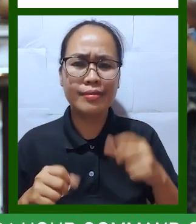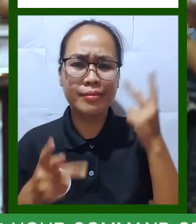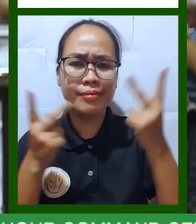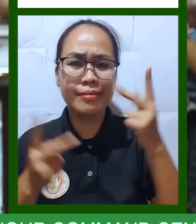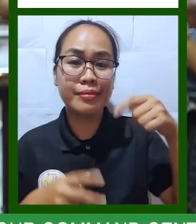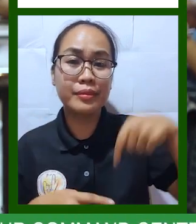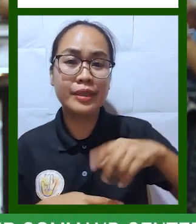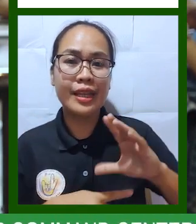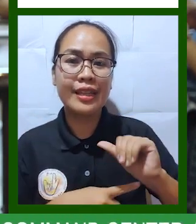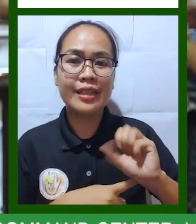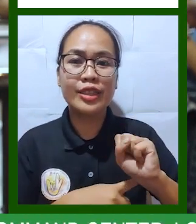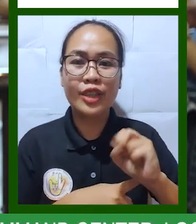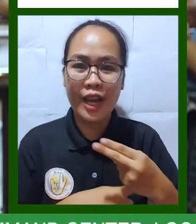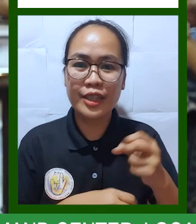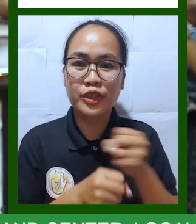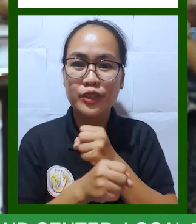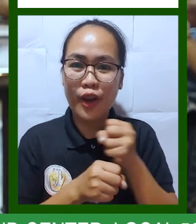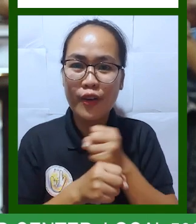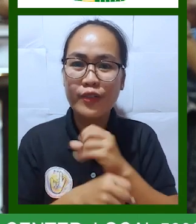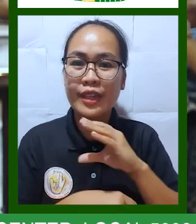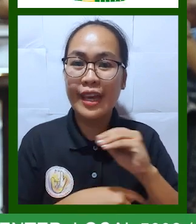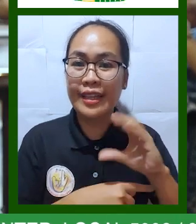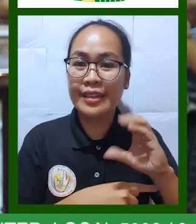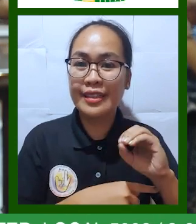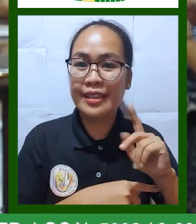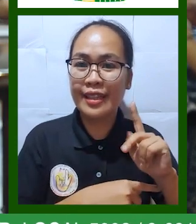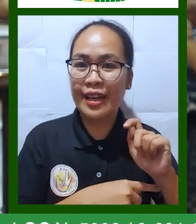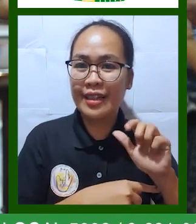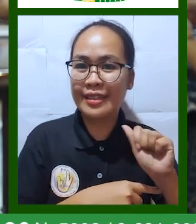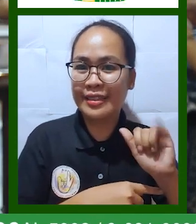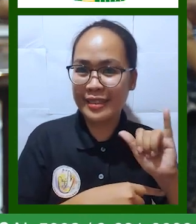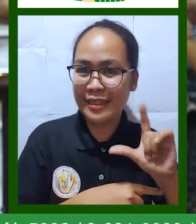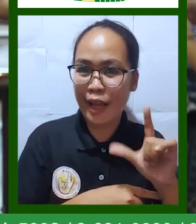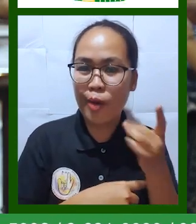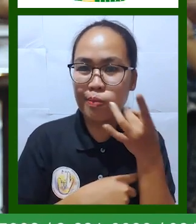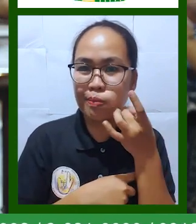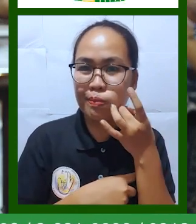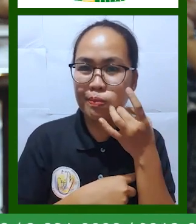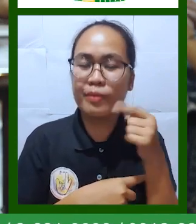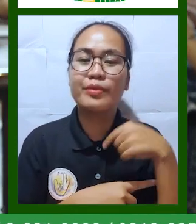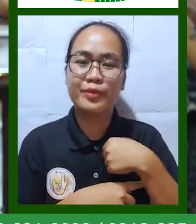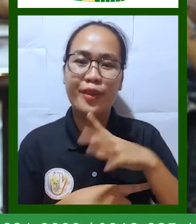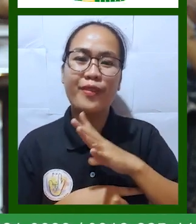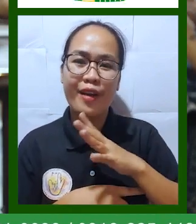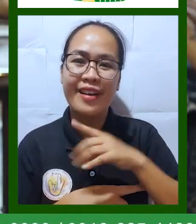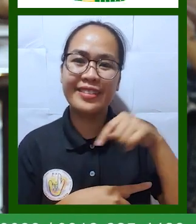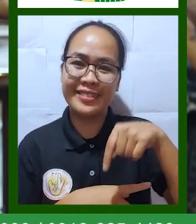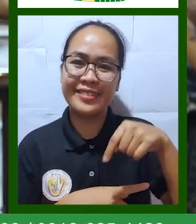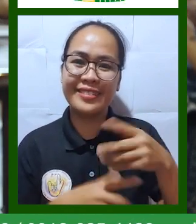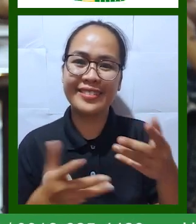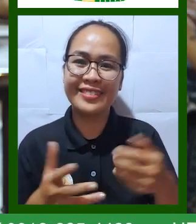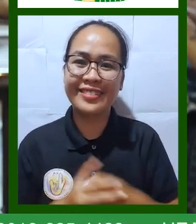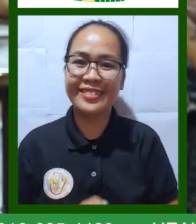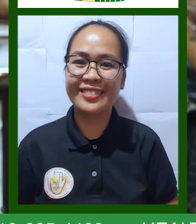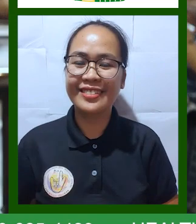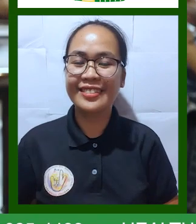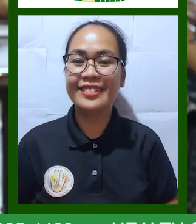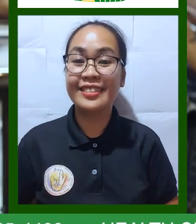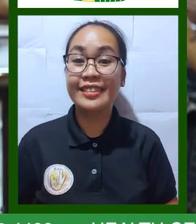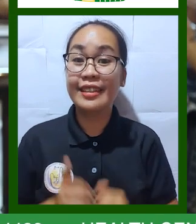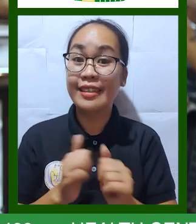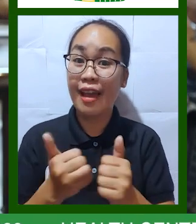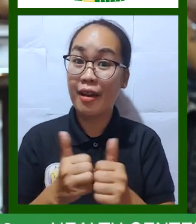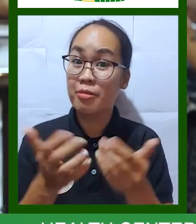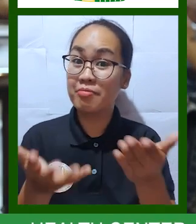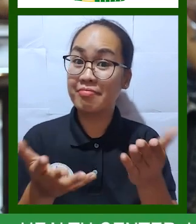Cash Coffee and Cocktails, no, para sa mga tambay needs ninyo. Chill-chill lang din dito. So,